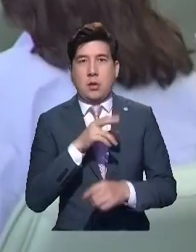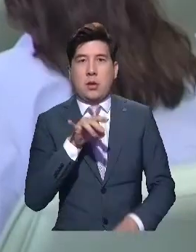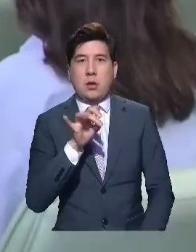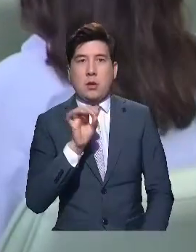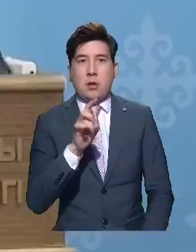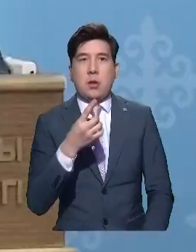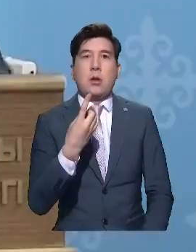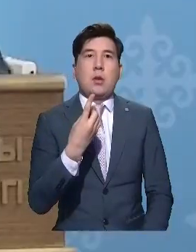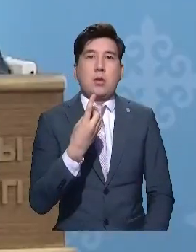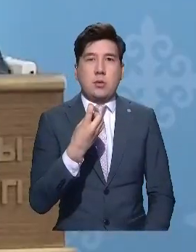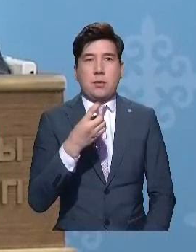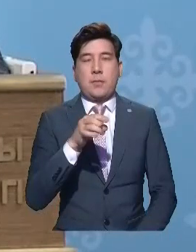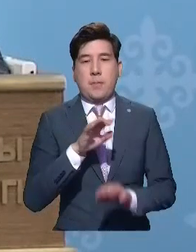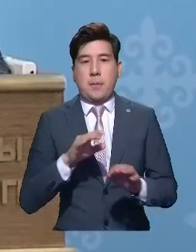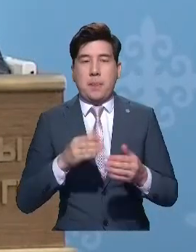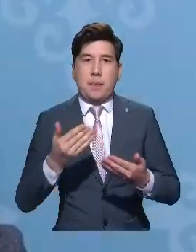100 otandasımız bar.